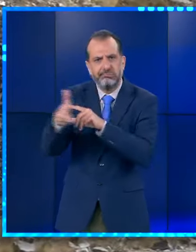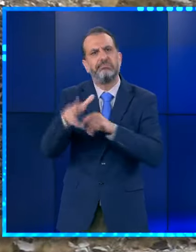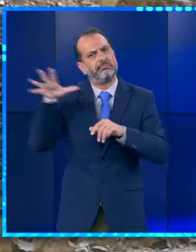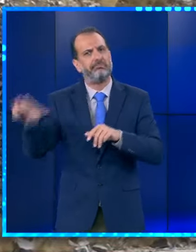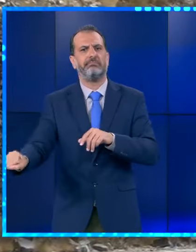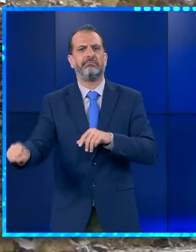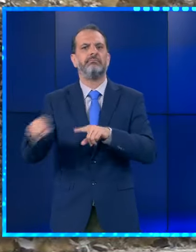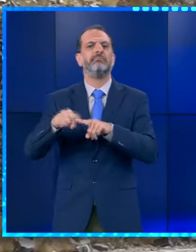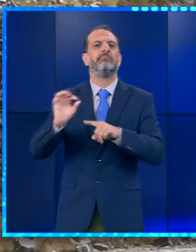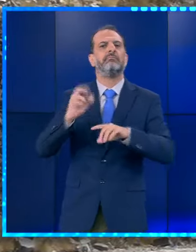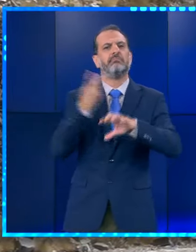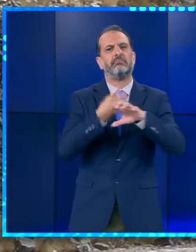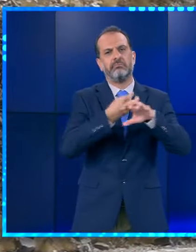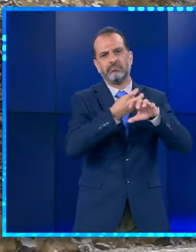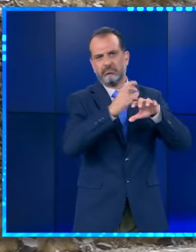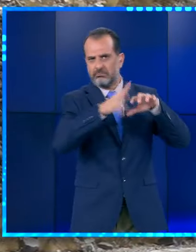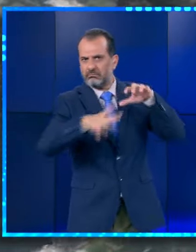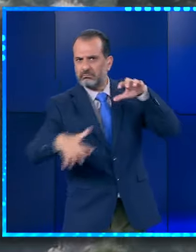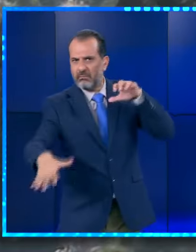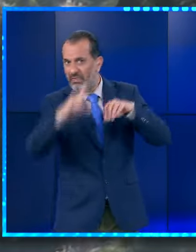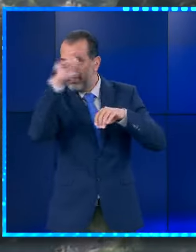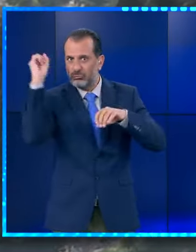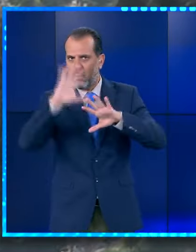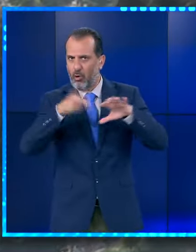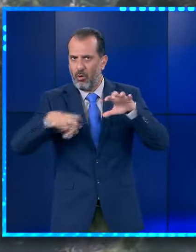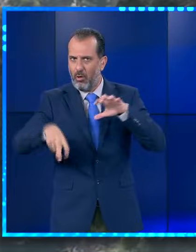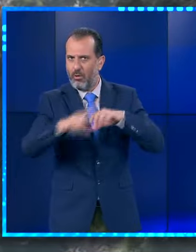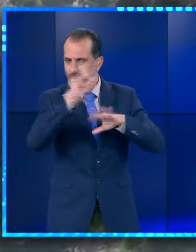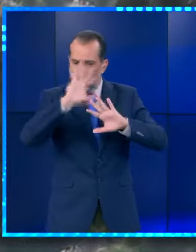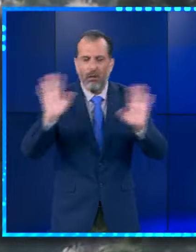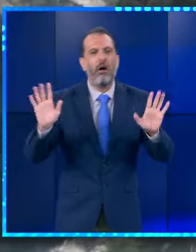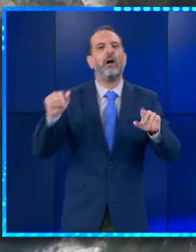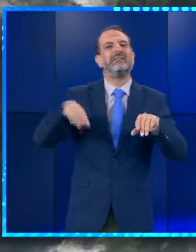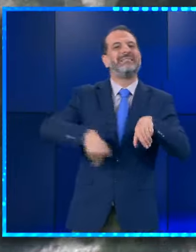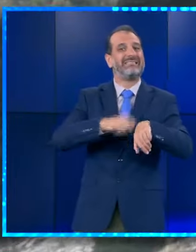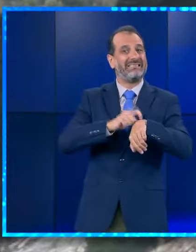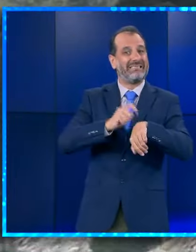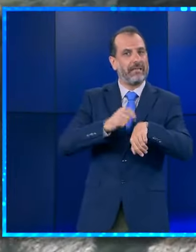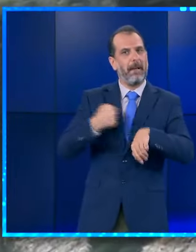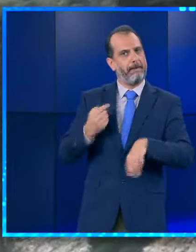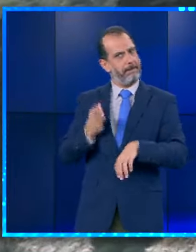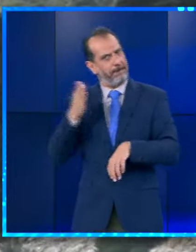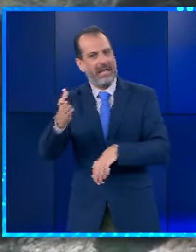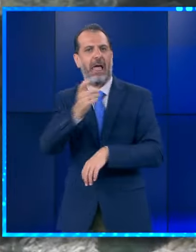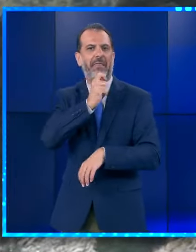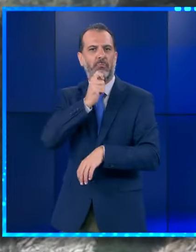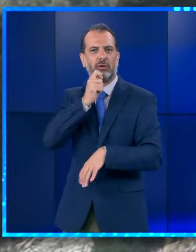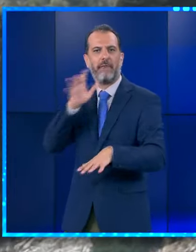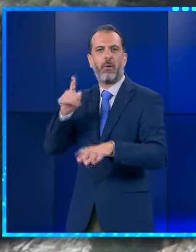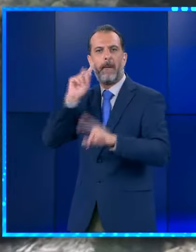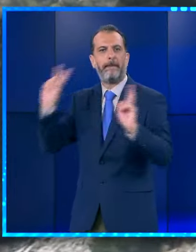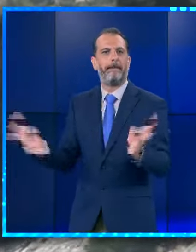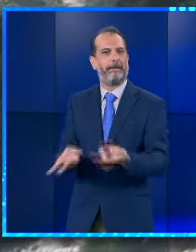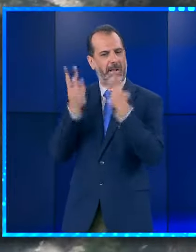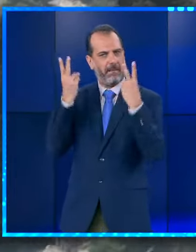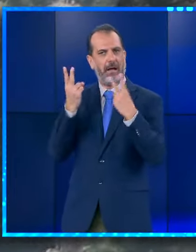στον Κυφερώνα, σε μια ιδιαίτερα δύσβατη περιοχή, όπως είπαμε. Εκεί βρεθήκαμε λοιπόν την ώρα που τον εντόπισαν μαζί με τους συναδέλφους, τον Διαμαντή